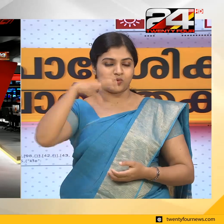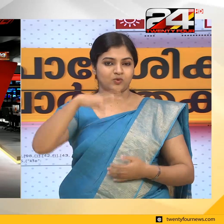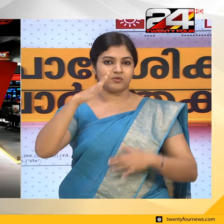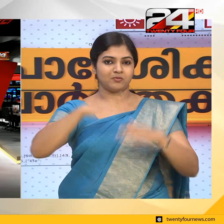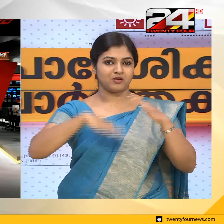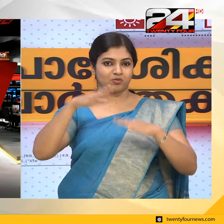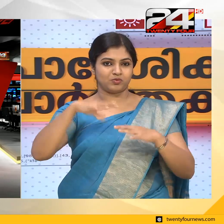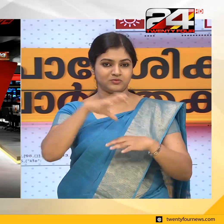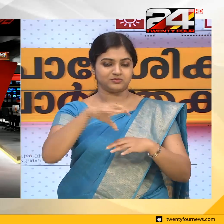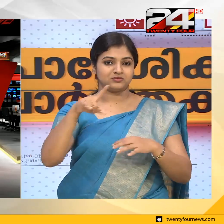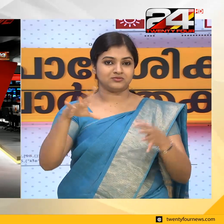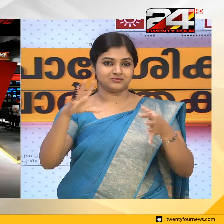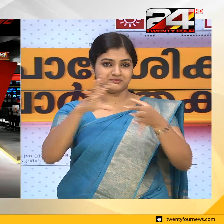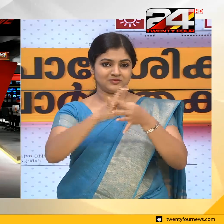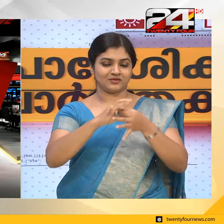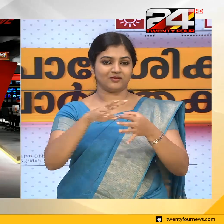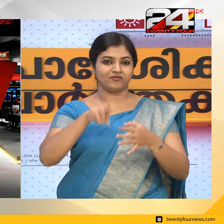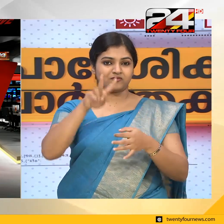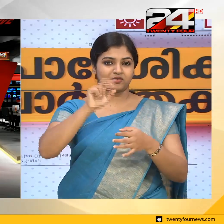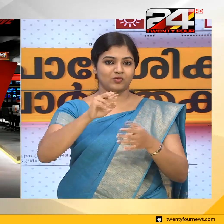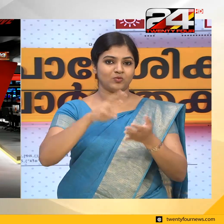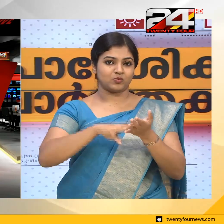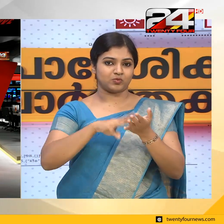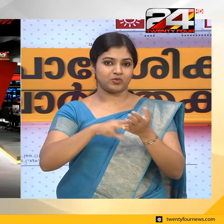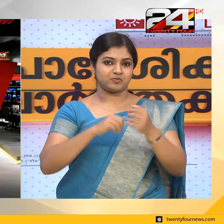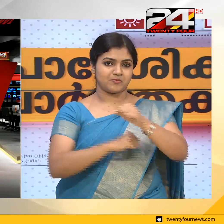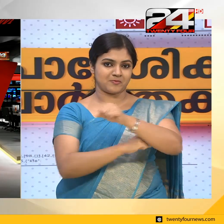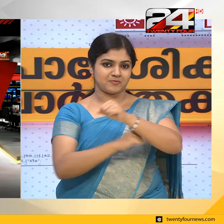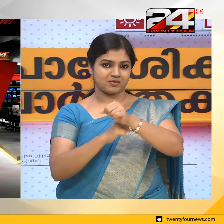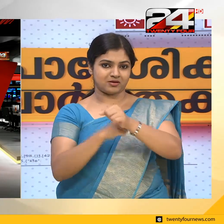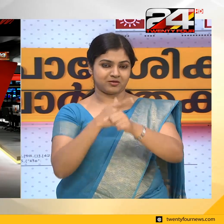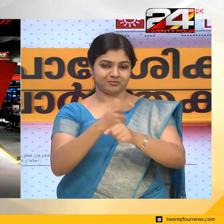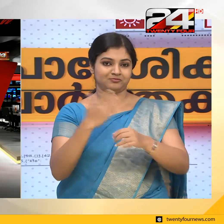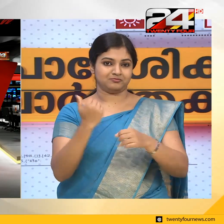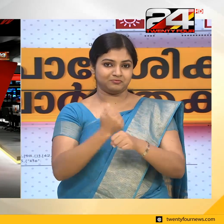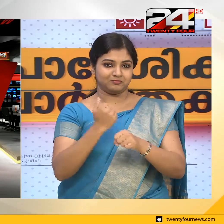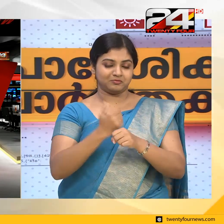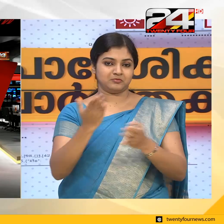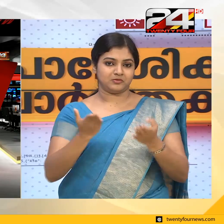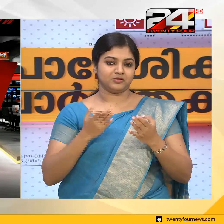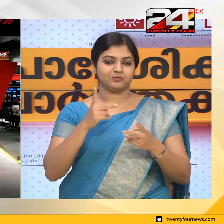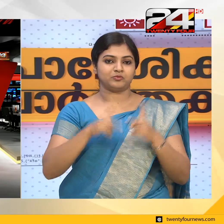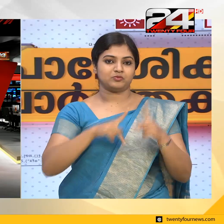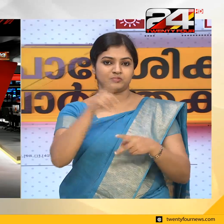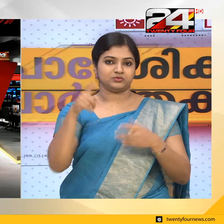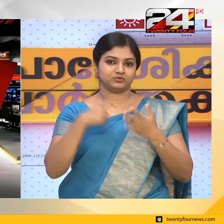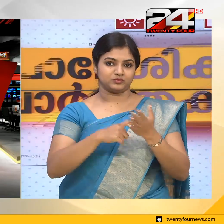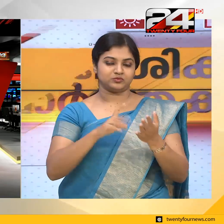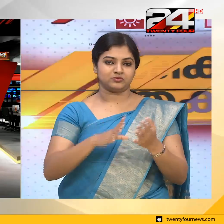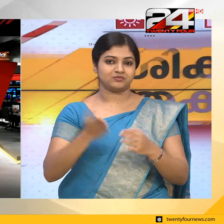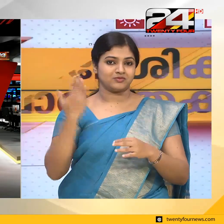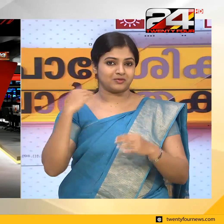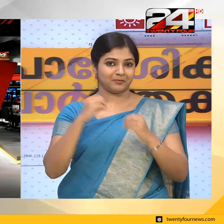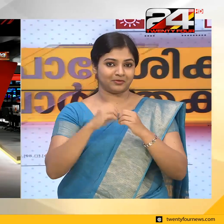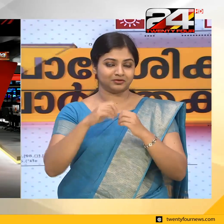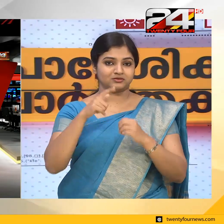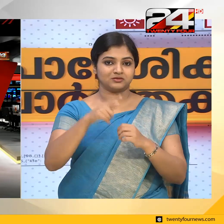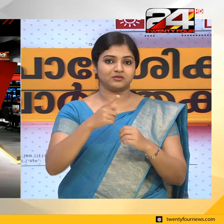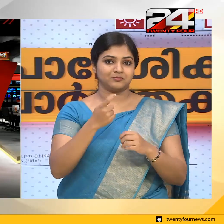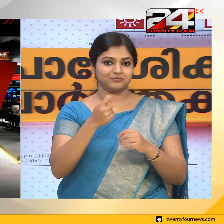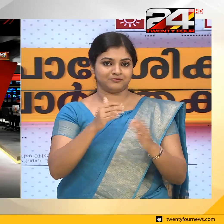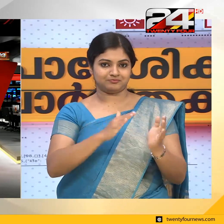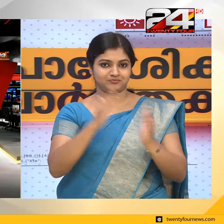കോഴിക്കോട് മലപ്പുറം ജില്ലകളെ തമ്മിൽ ബന്ധിപ്പിക്കുന്ന വെള്ളായിക്കോട് മൂളപ്പുറം പാലം എന്ന ആവശ്യം ശക്തമാകുന്നു. കഴിഞ്ഞ ബജറ്റിൽ ടോക്കൺ തുക മാറ്റിവെച്ചിട്ടും